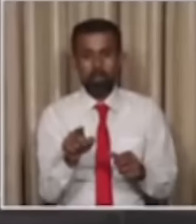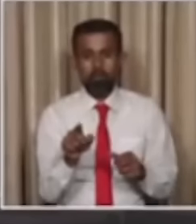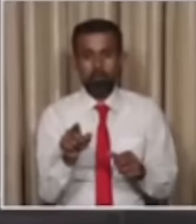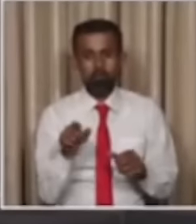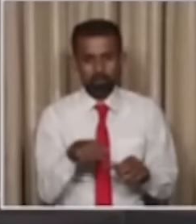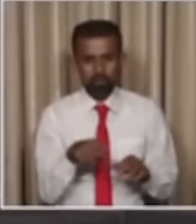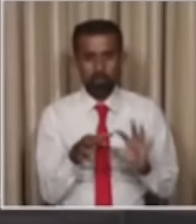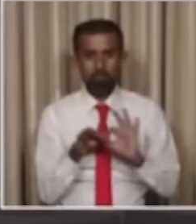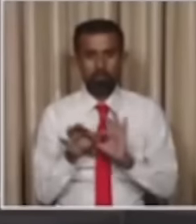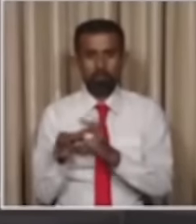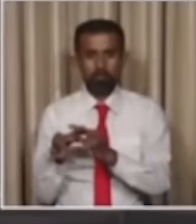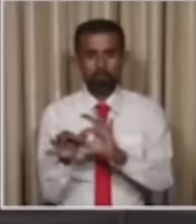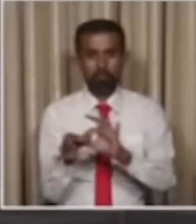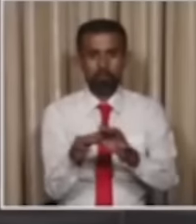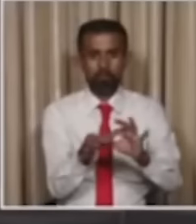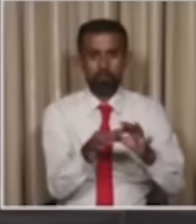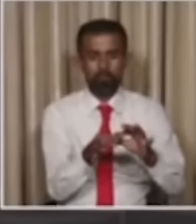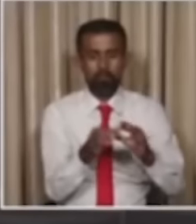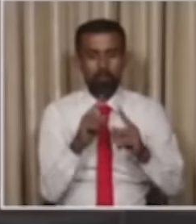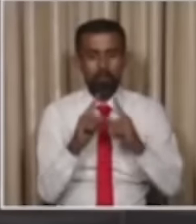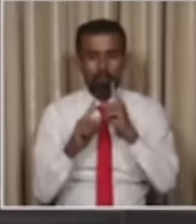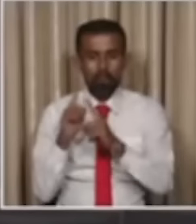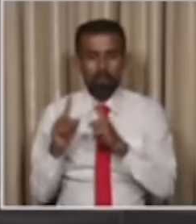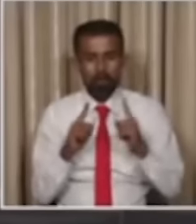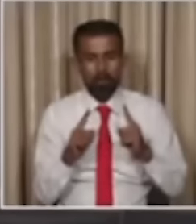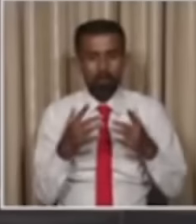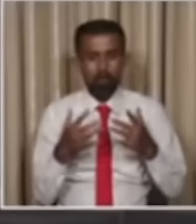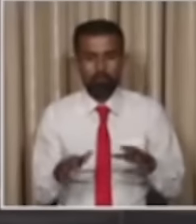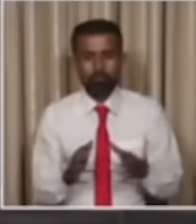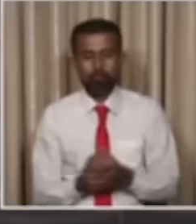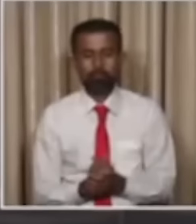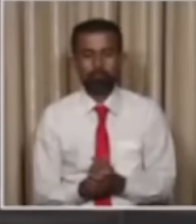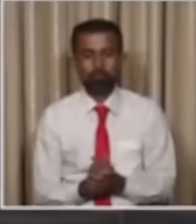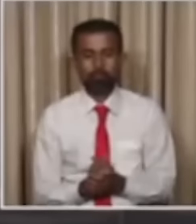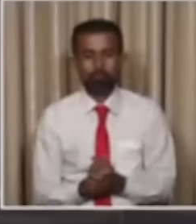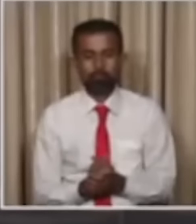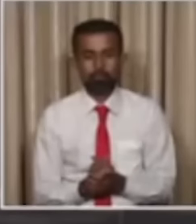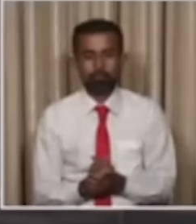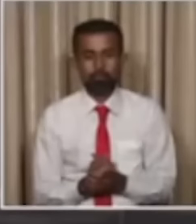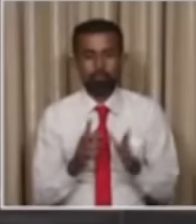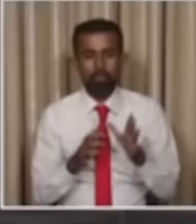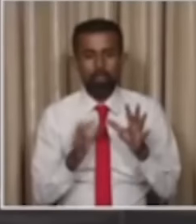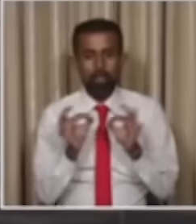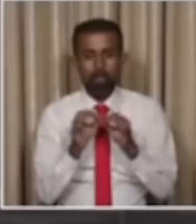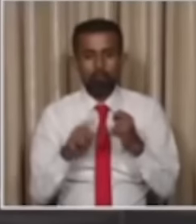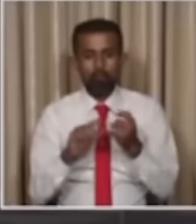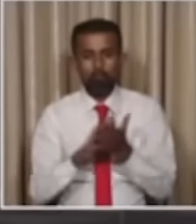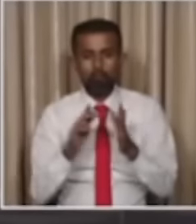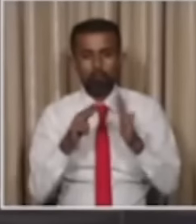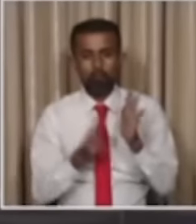ජාලවල කතා කරලා තියෙනවා එක එක්කෙනාට. හැබැයි අබුහින්ද කියලා පුද්ගලයෙක් නැහැ. ඉතින්